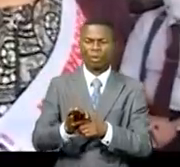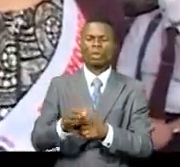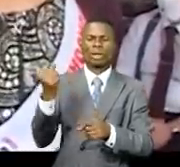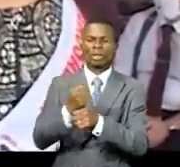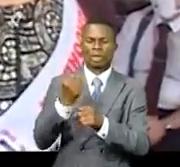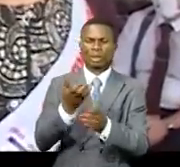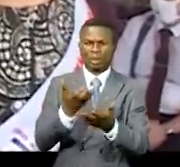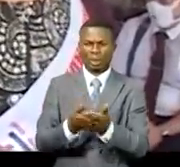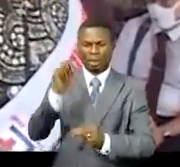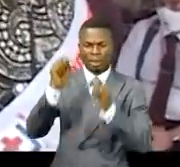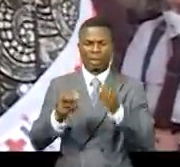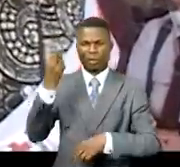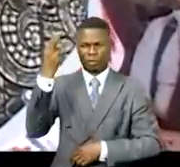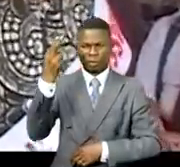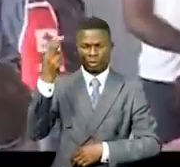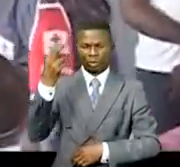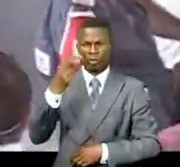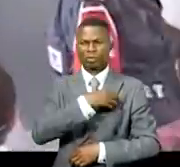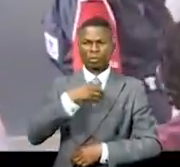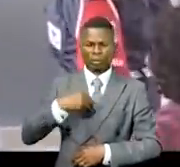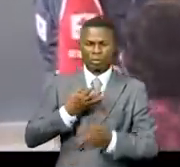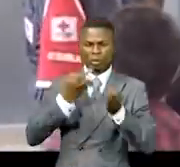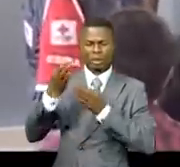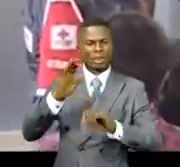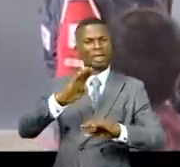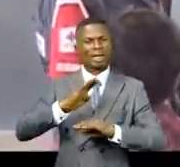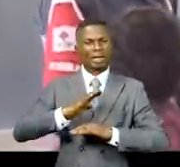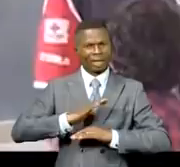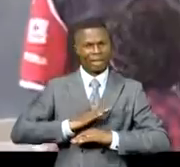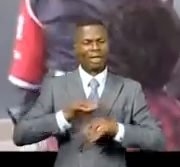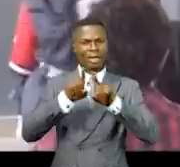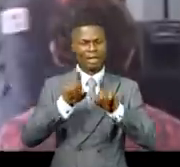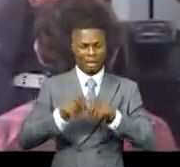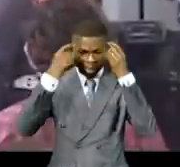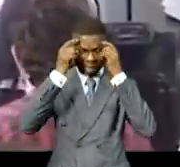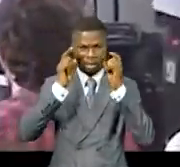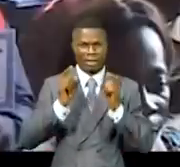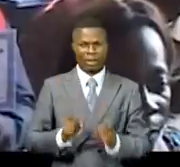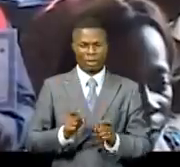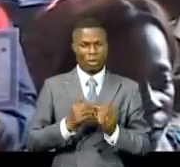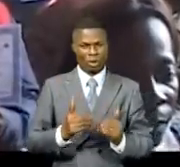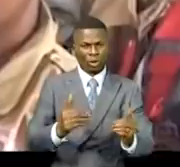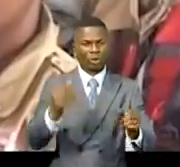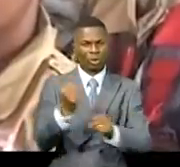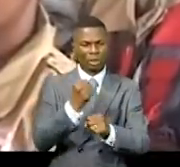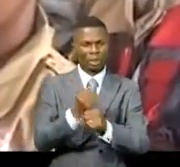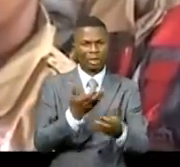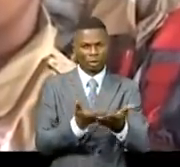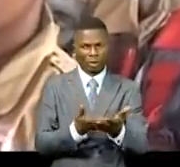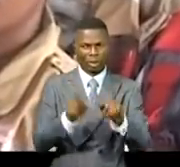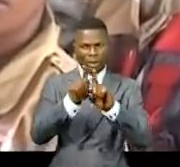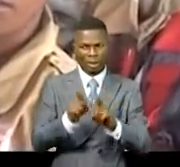opérationnels niveau D. Les récipiendaires ont exprimé leur satisfaction et la détermination de toujours bien servir et